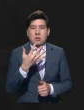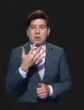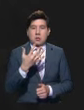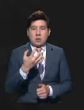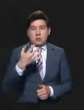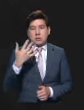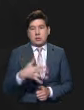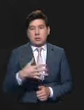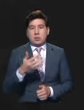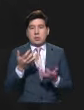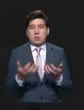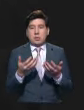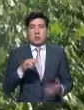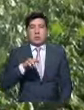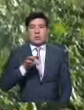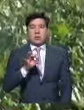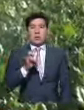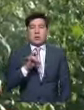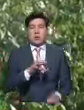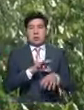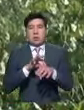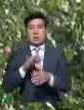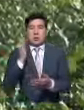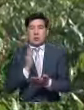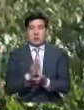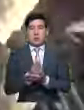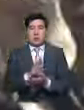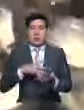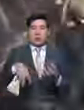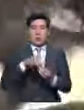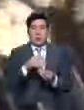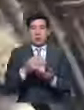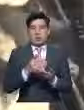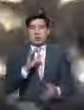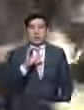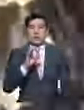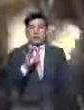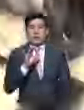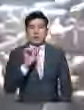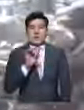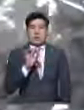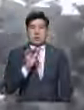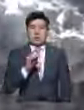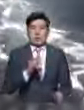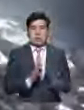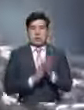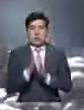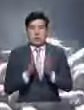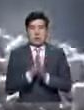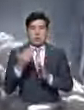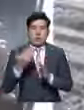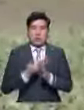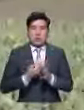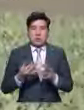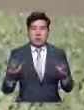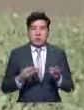тоннаға дейін жаңағы жеткіземіз. Мәселені шешу үшін қызылша егетін отандық өндіріс орындары мен шаруашылықтарға қолдау қажет. Сонымен қатар